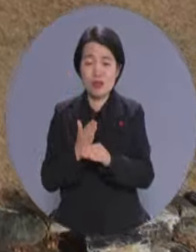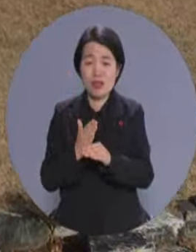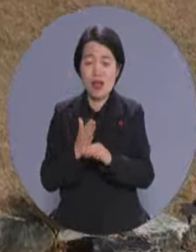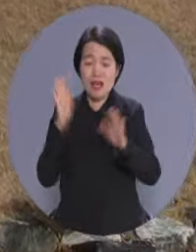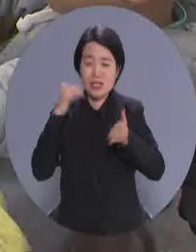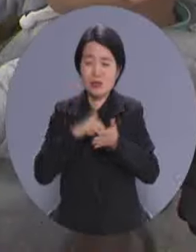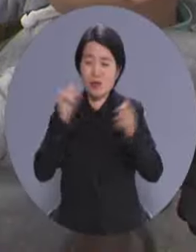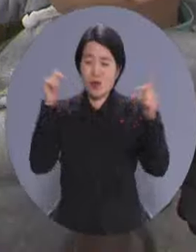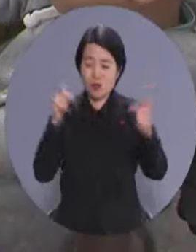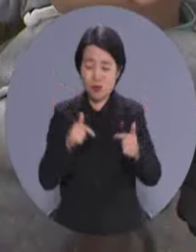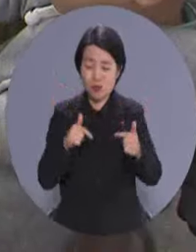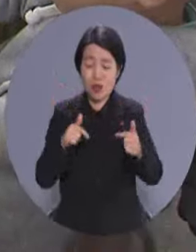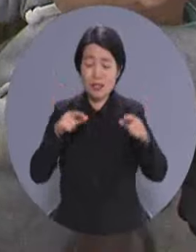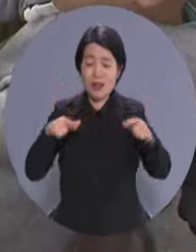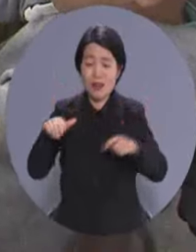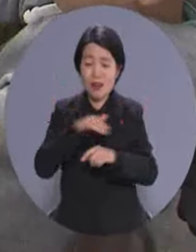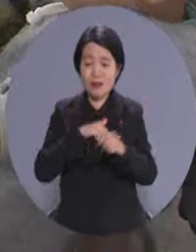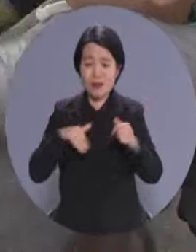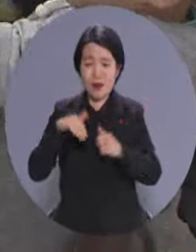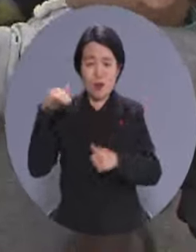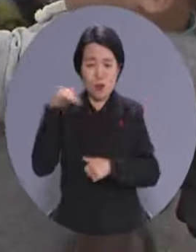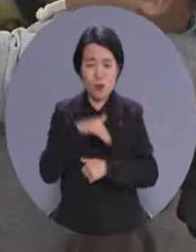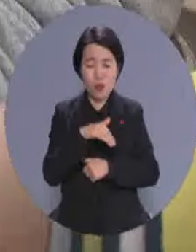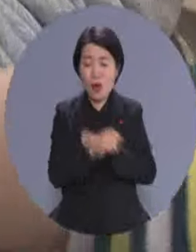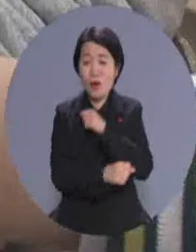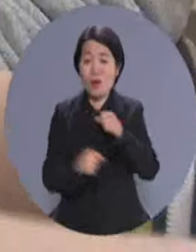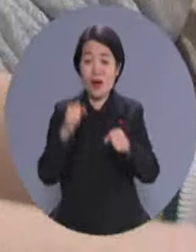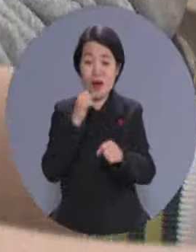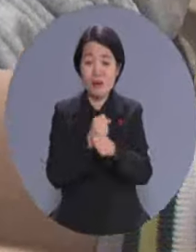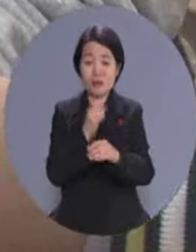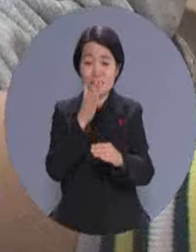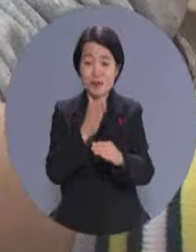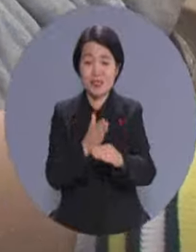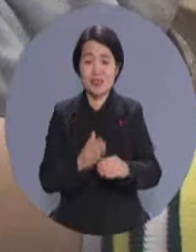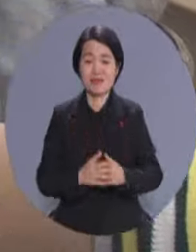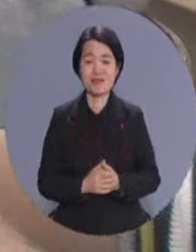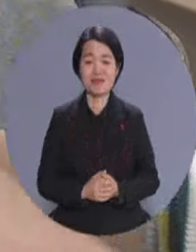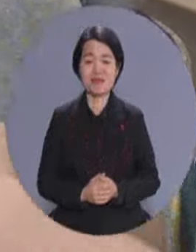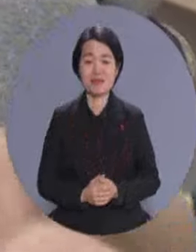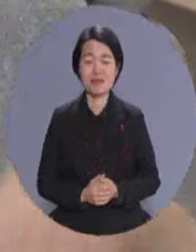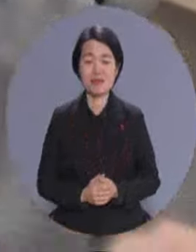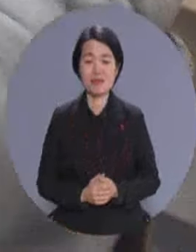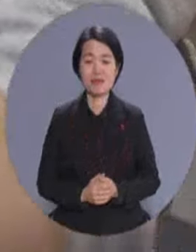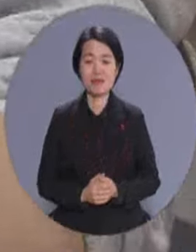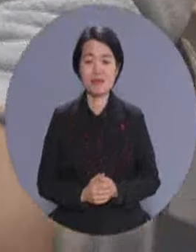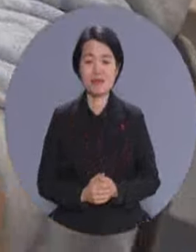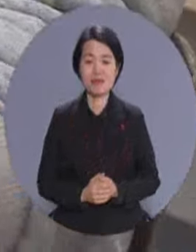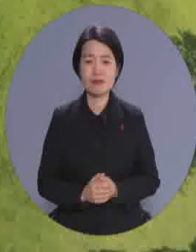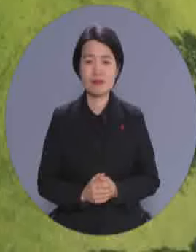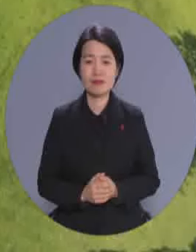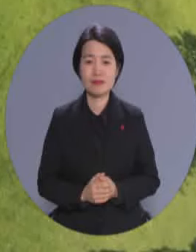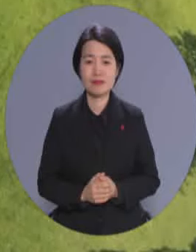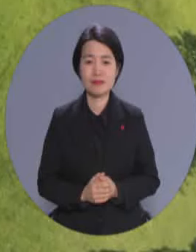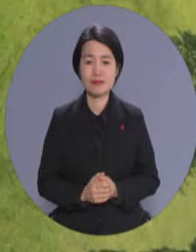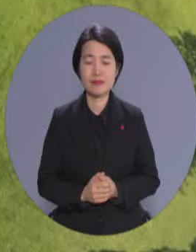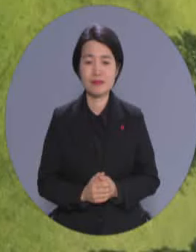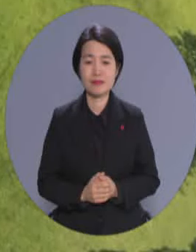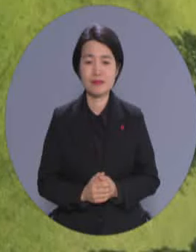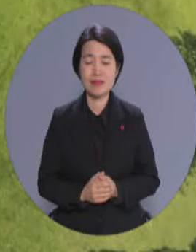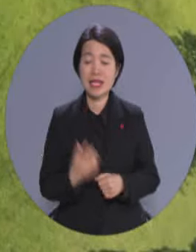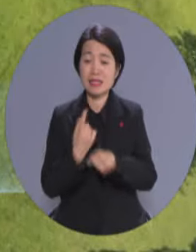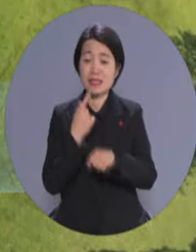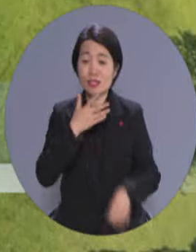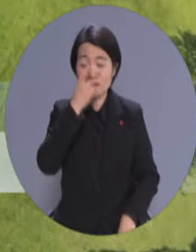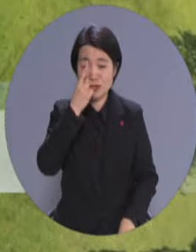사라지고 침체됐던 지역에 다시 활력을 불어넣고 있습니다. MBC 뉴스 김담입니다.